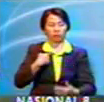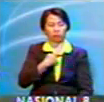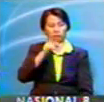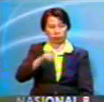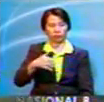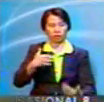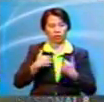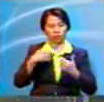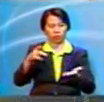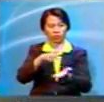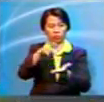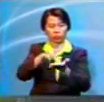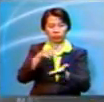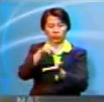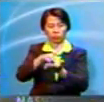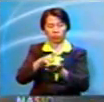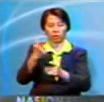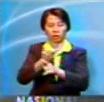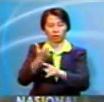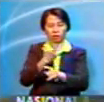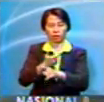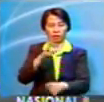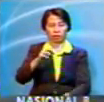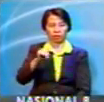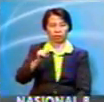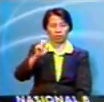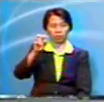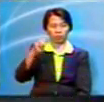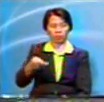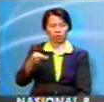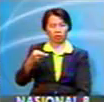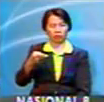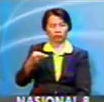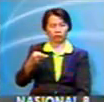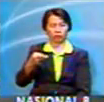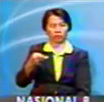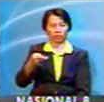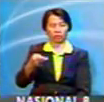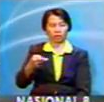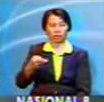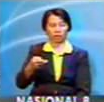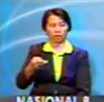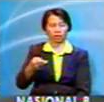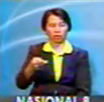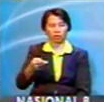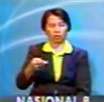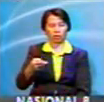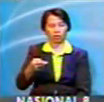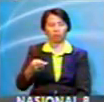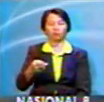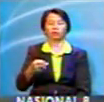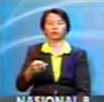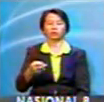Kita kena wujudkan pusat-pusat latihan MAF. That is MAF Center of Excellence, di mana dulu kita